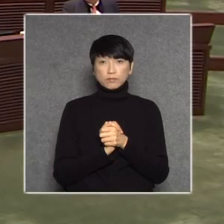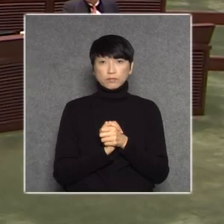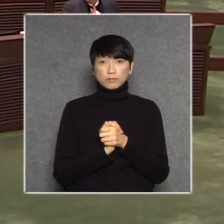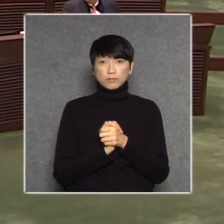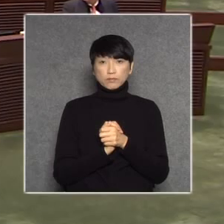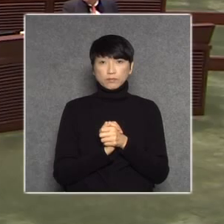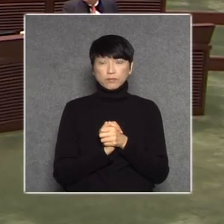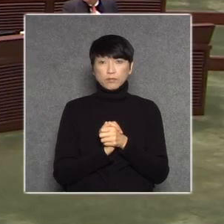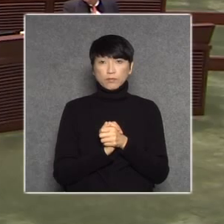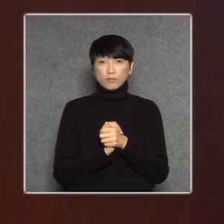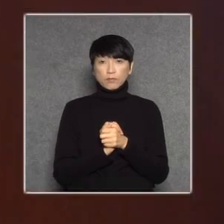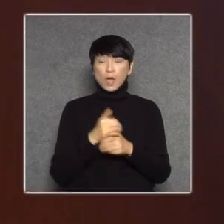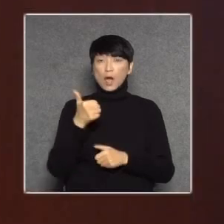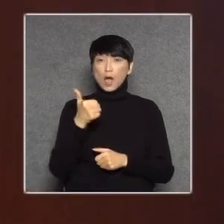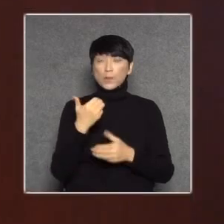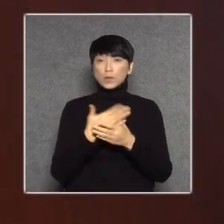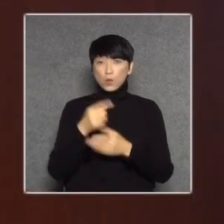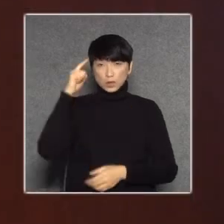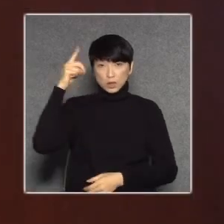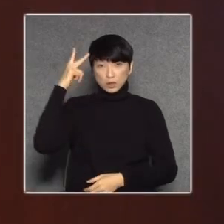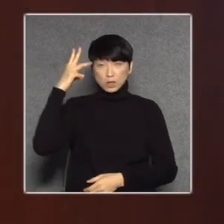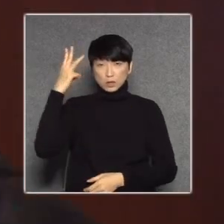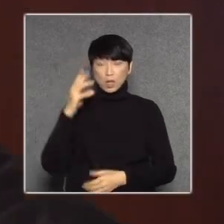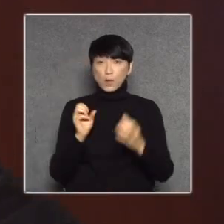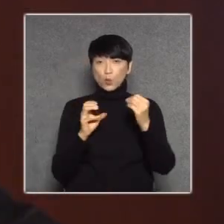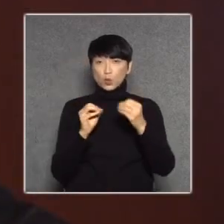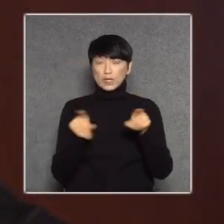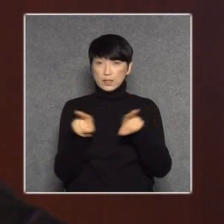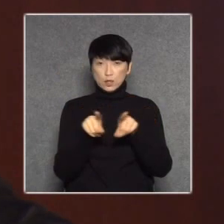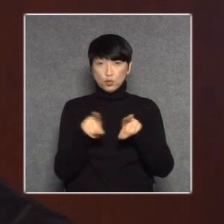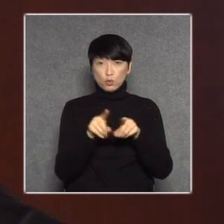冇錯，因為呢三日咧係同一次會議。